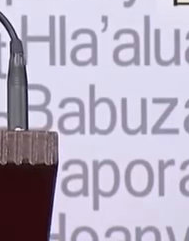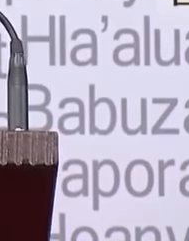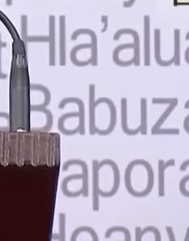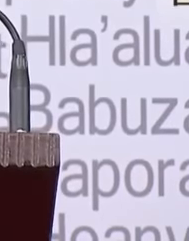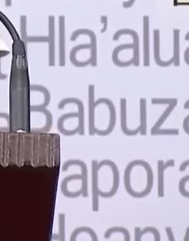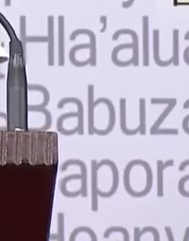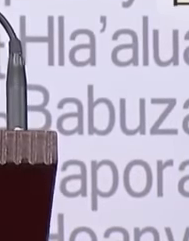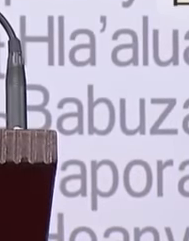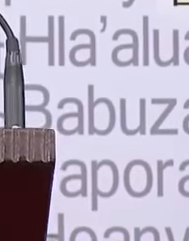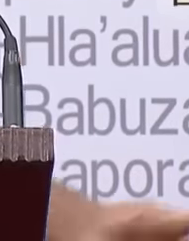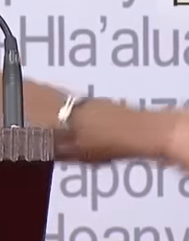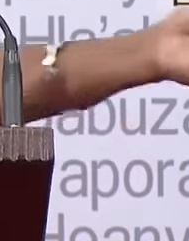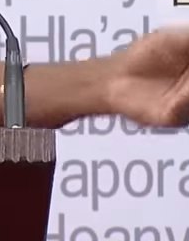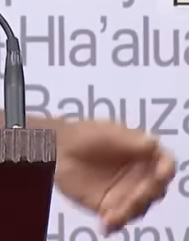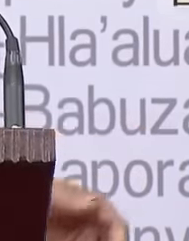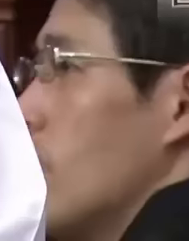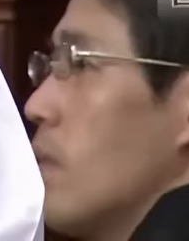ni katakatan tini.